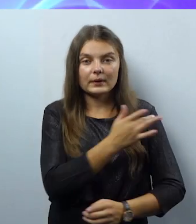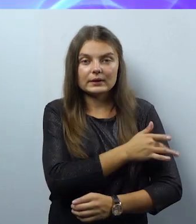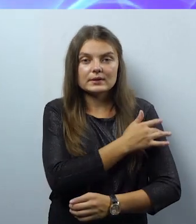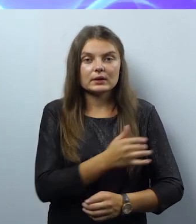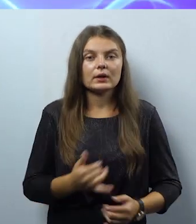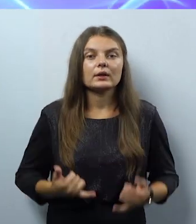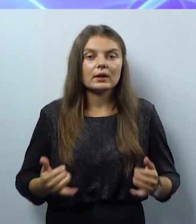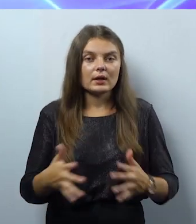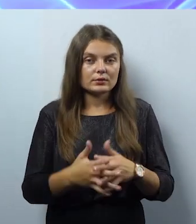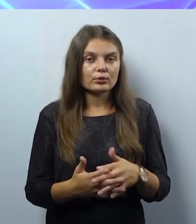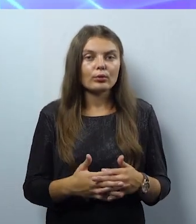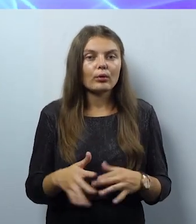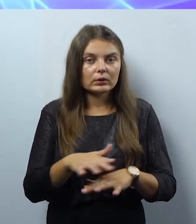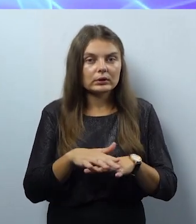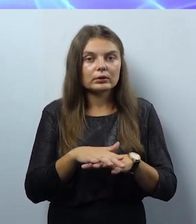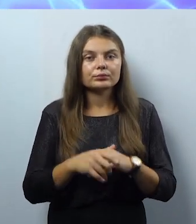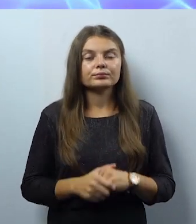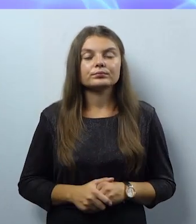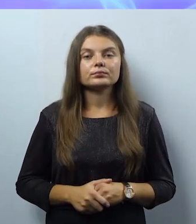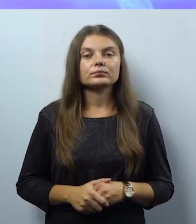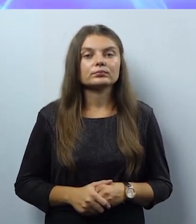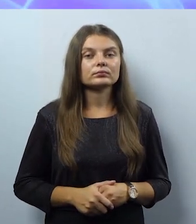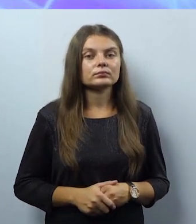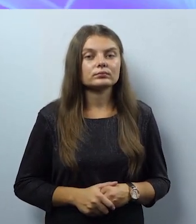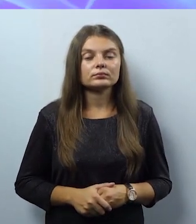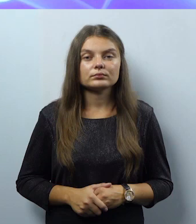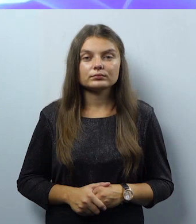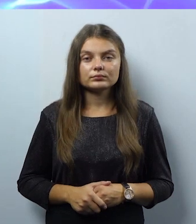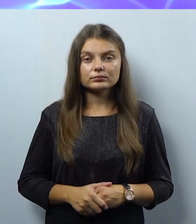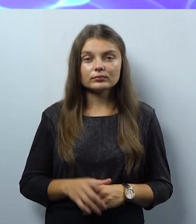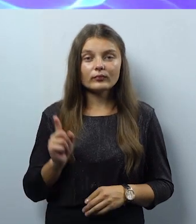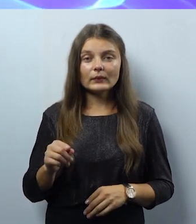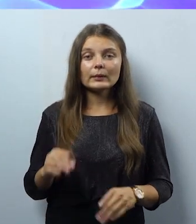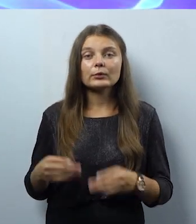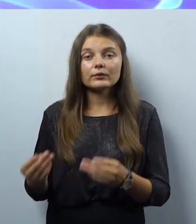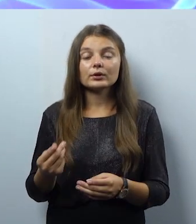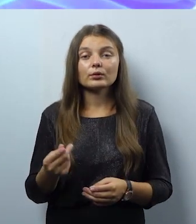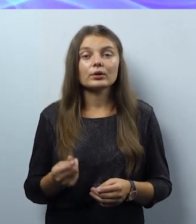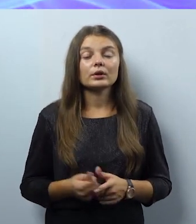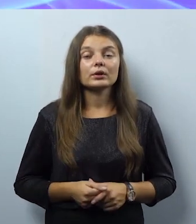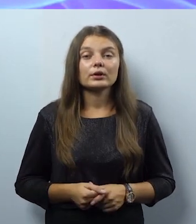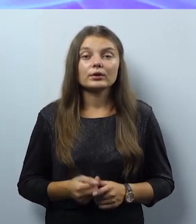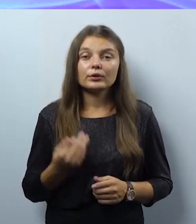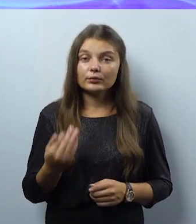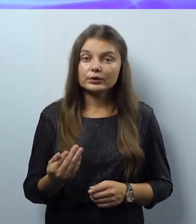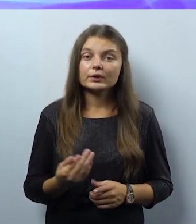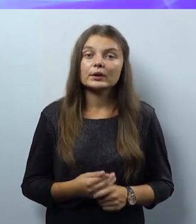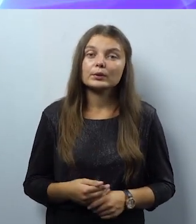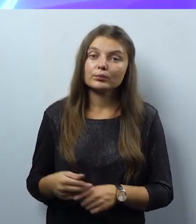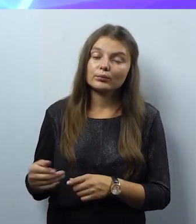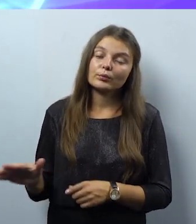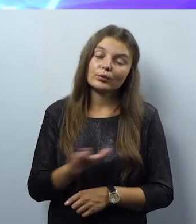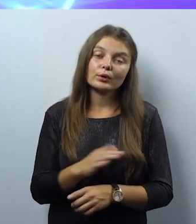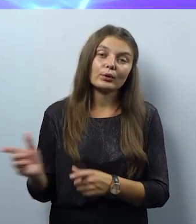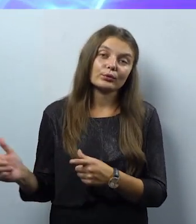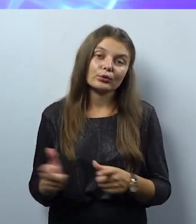регіонального розвитку було залучено 6 мільярдів гривень, якими, власне кажучи, ті центри, які мали сільське населення в своєму складі, і скористалися. Тобто вони побудували